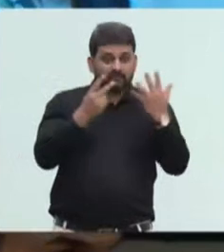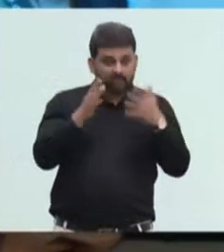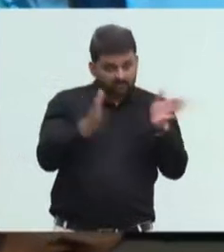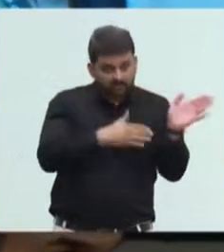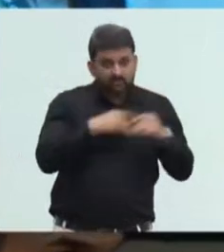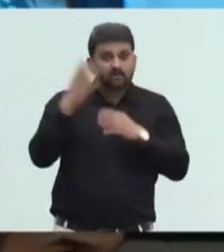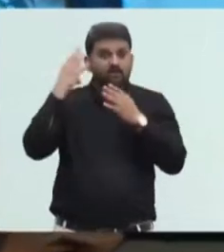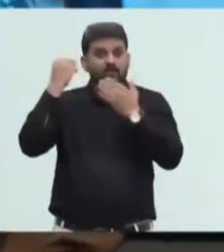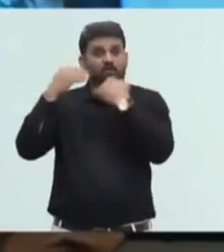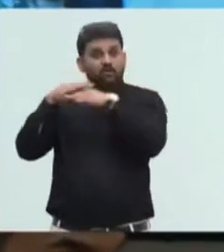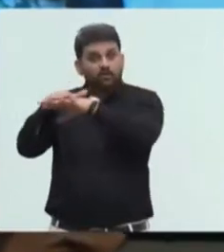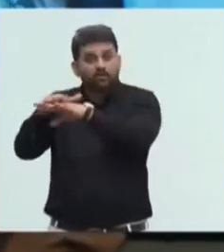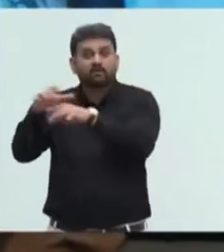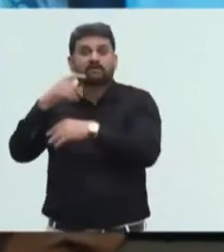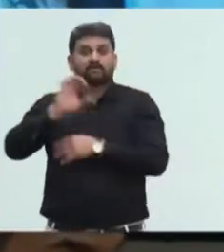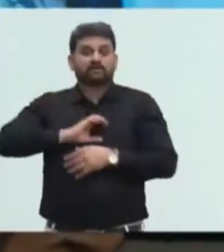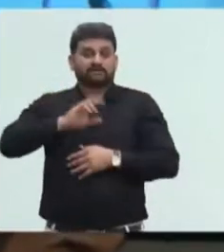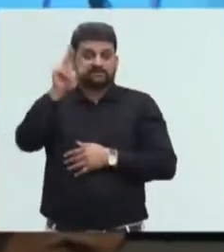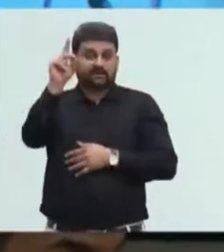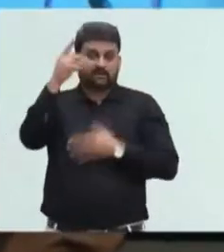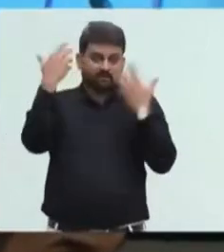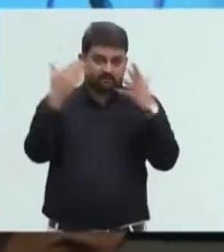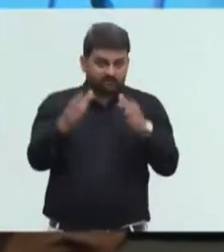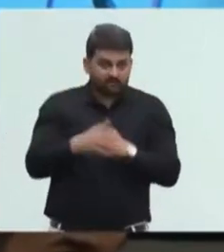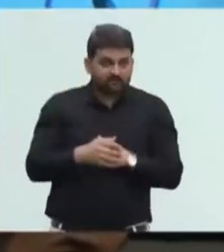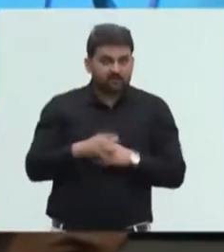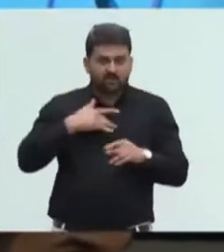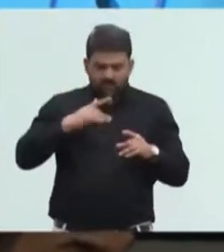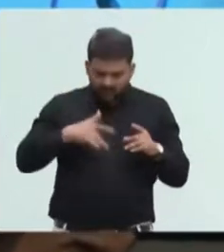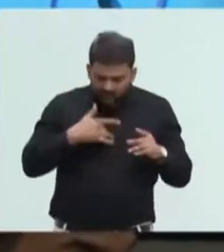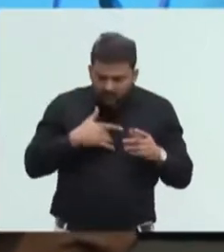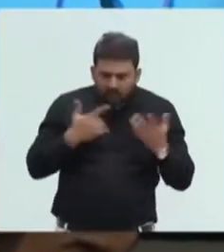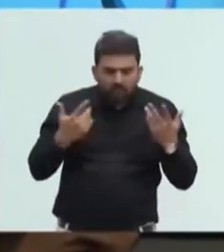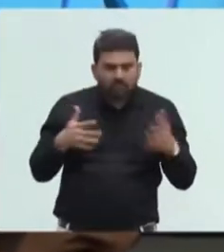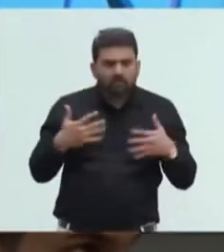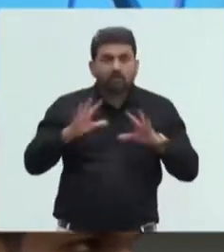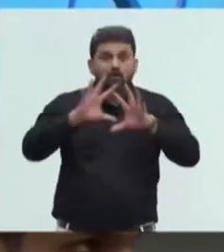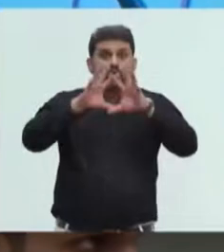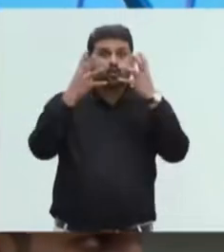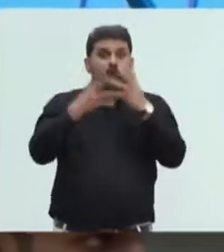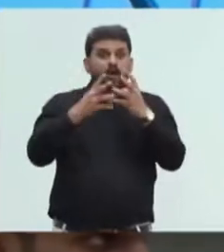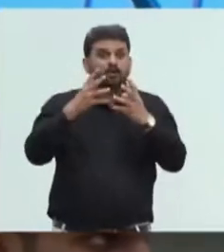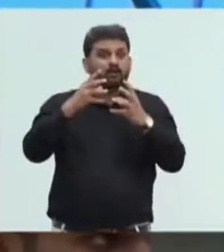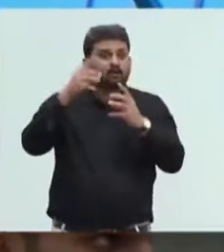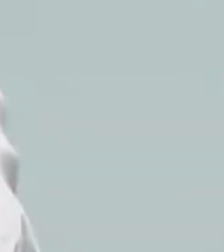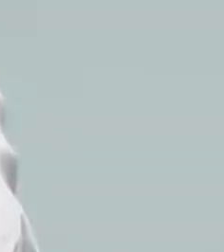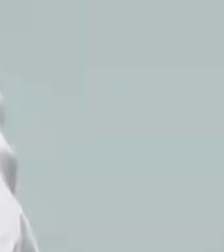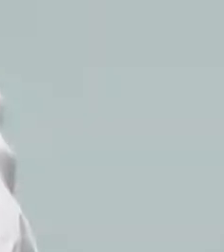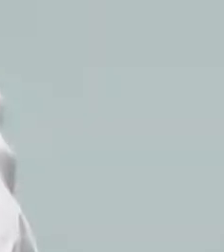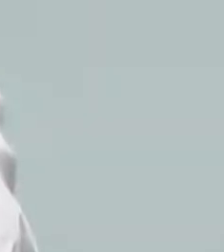कैटेगरी में सिल्वर मेडल मिला है। और पहली बार मुझे लगा कि फर्स्ट वर्ल्ड चैम्पियनशिप में